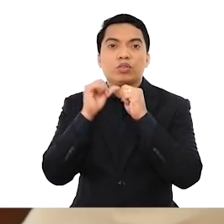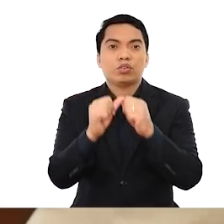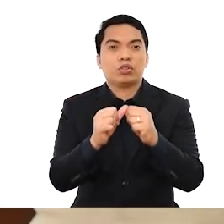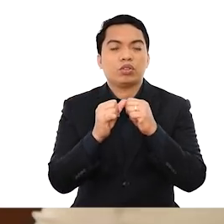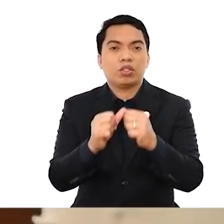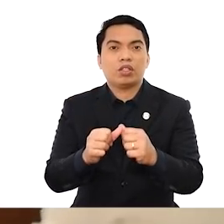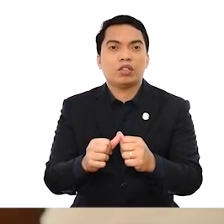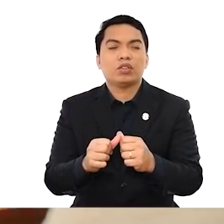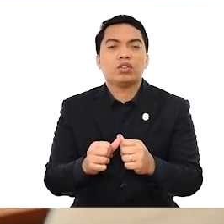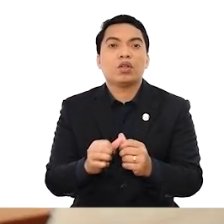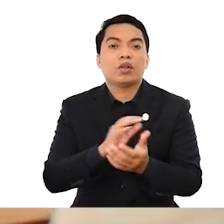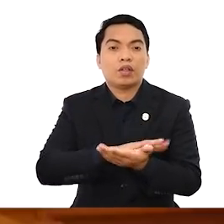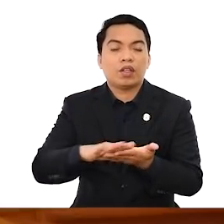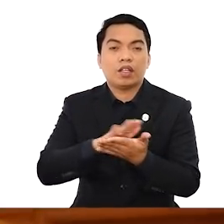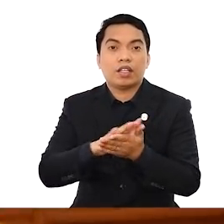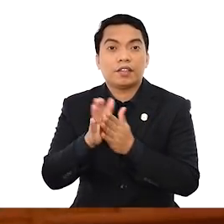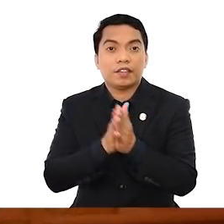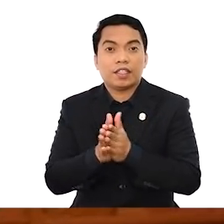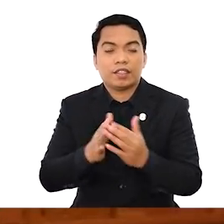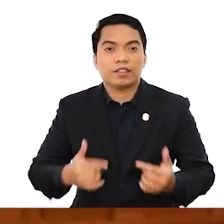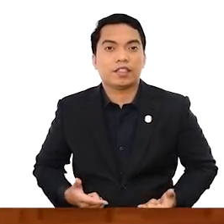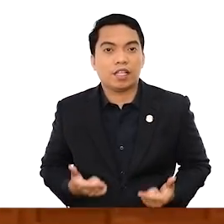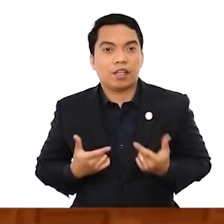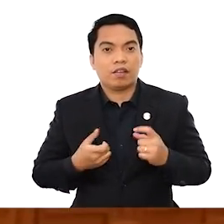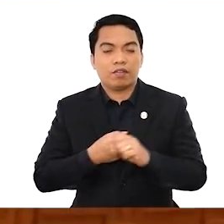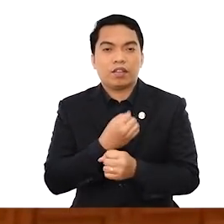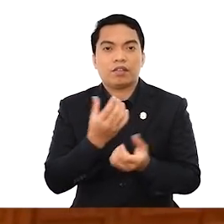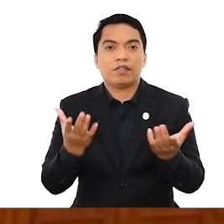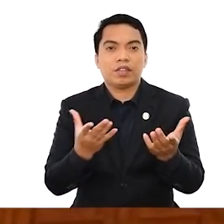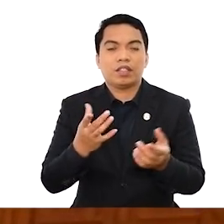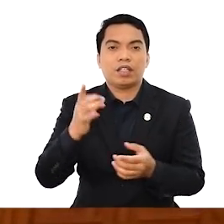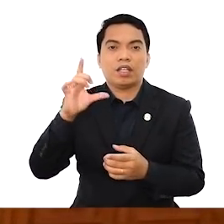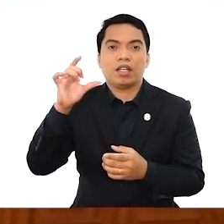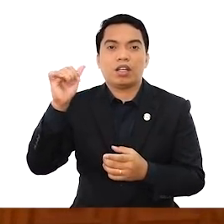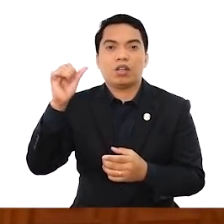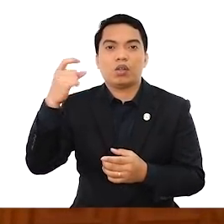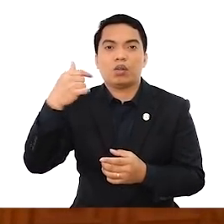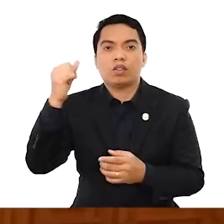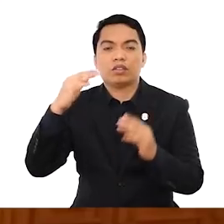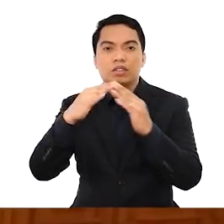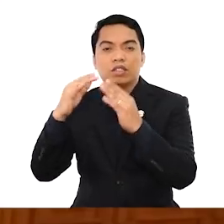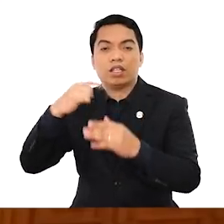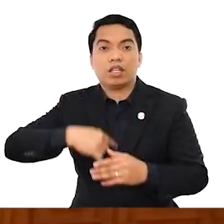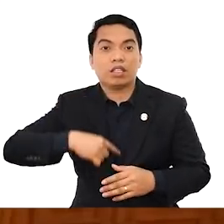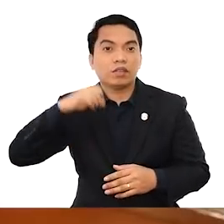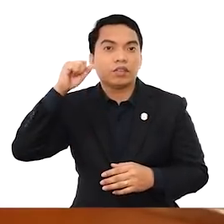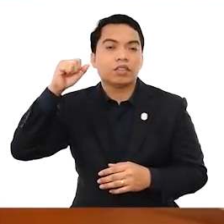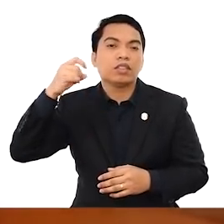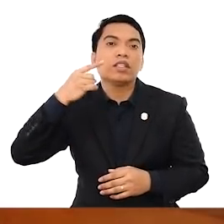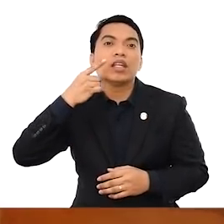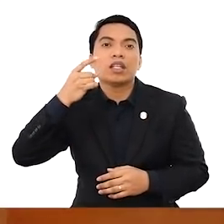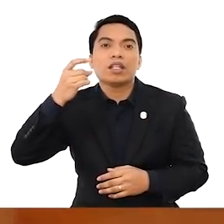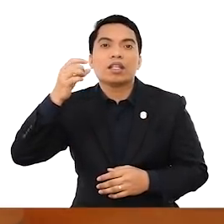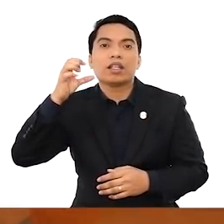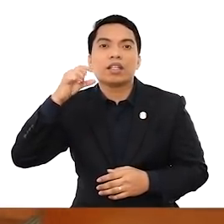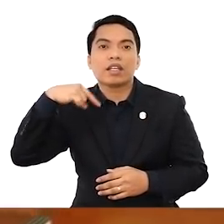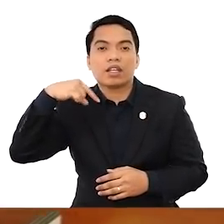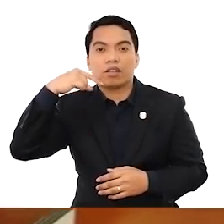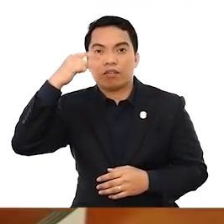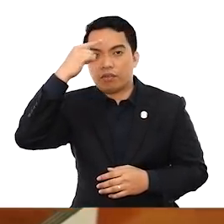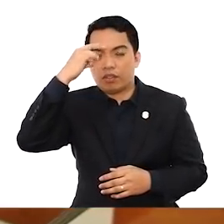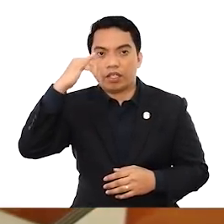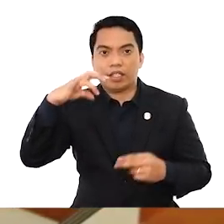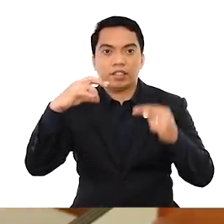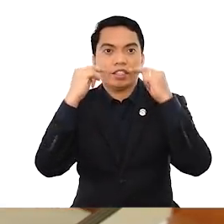at masiglang pamumuhay. Mula po rito sa Laoag City, ako po si kapatid na Diana Queja para sa Iglesia ni